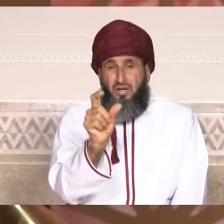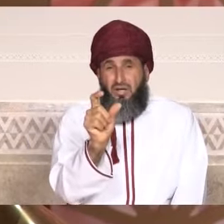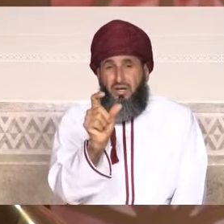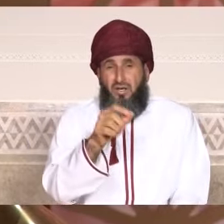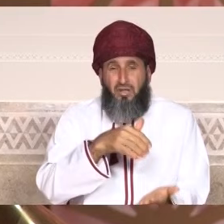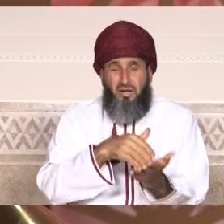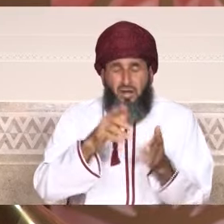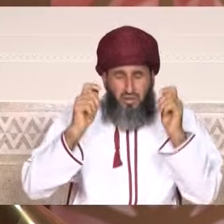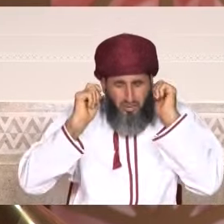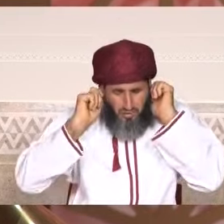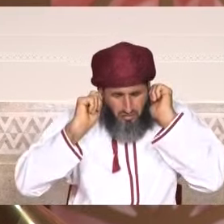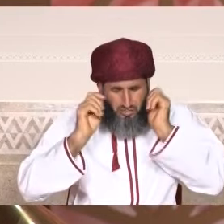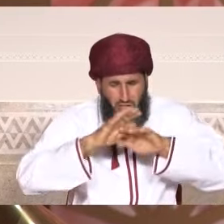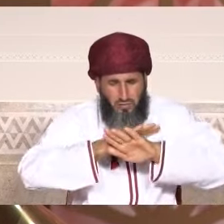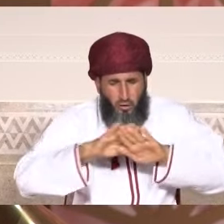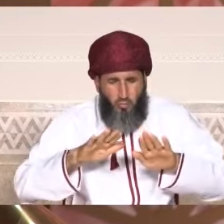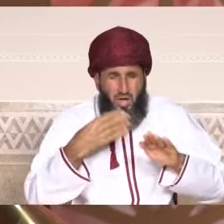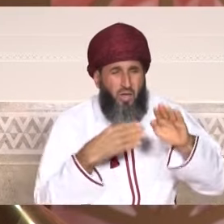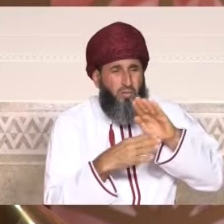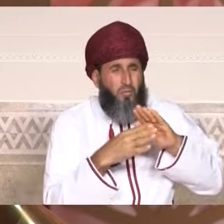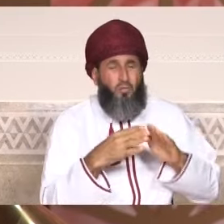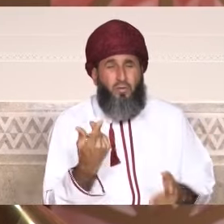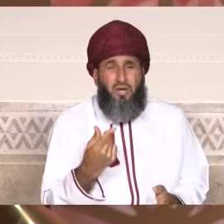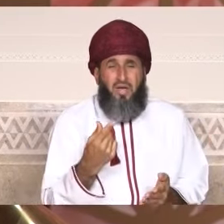سوانح للتوبة والإقبال عليه. نعم.